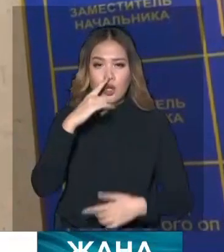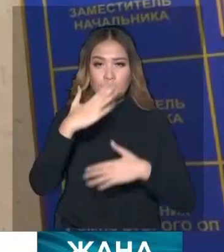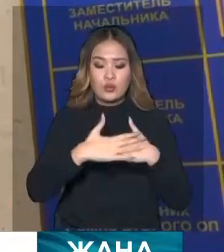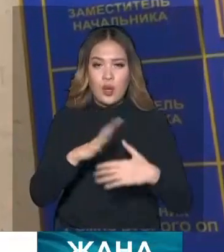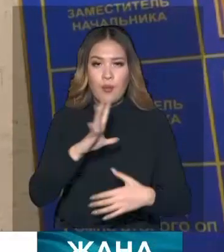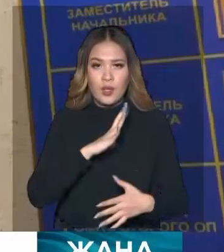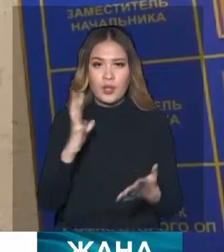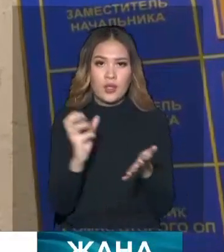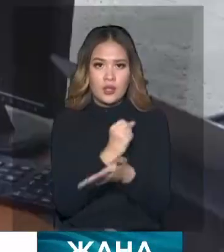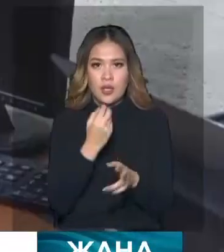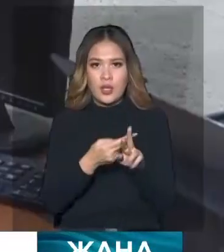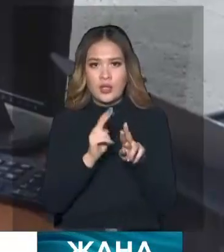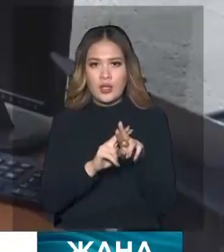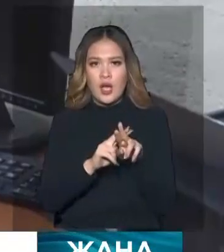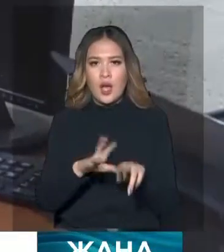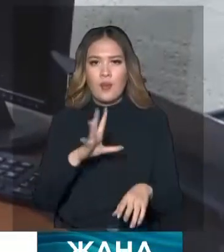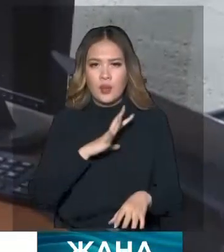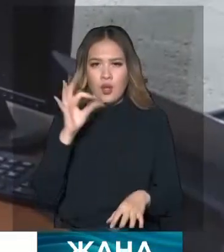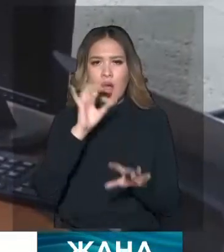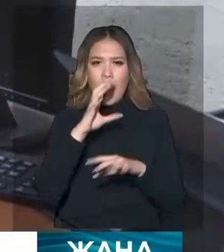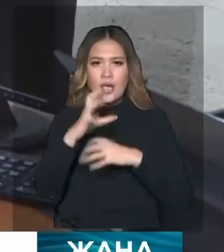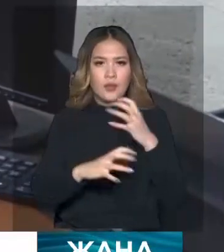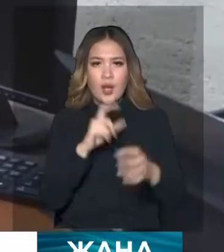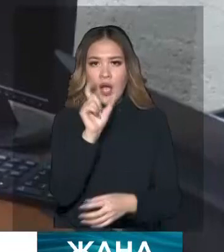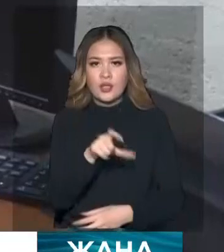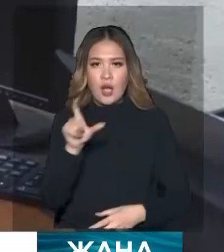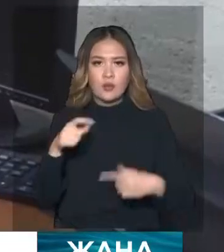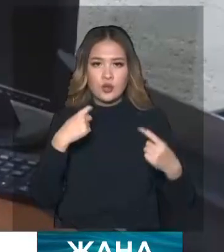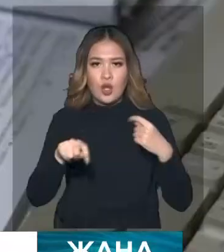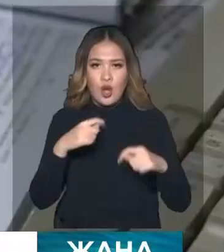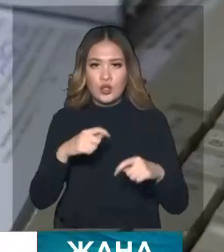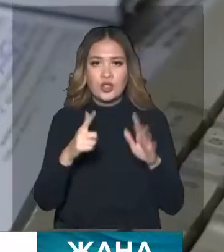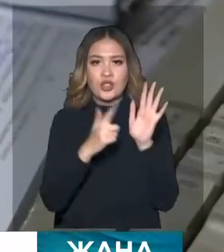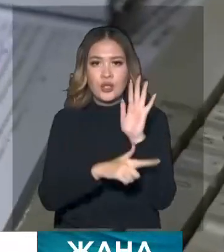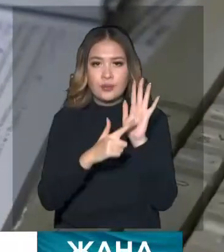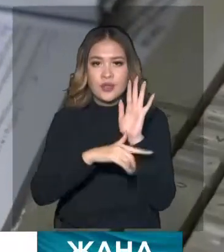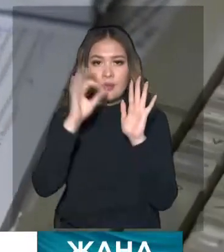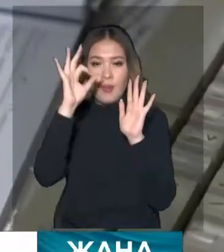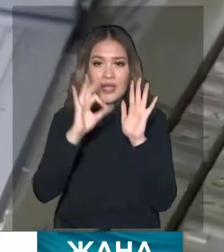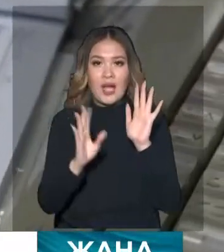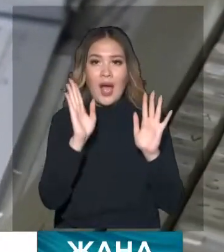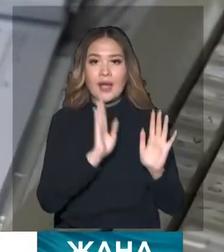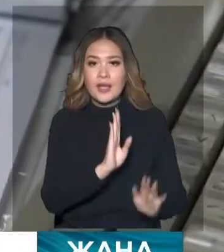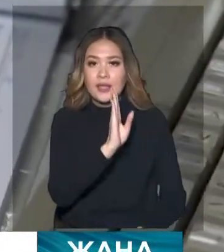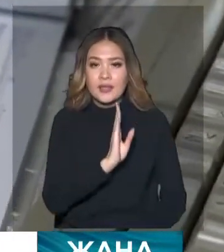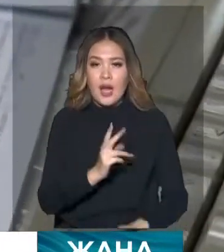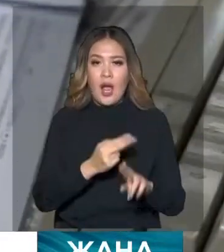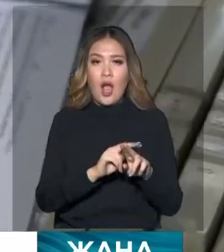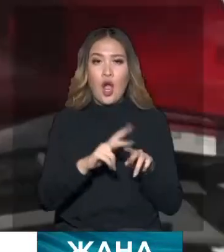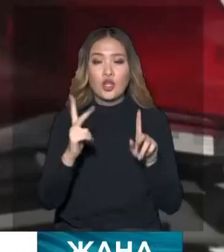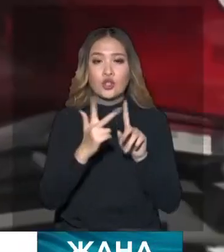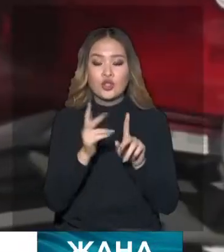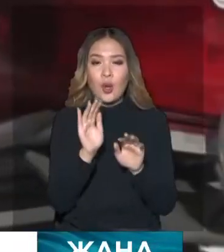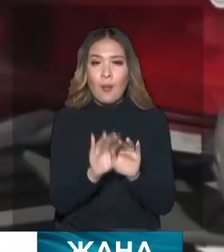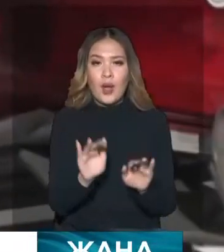анықталған. Біріккен ұлттар ұйымының мәліметі бойынша әлемдегі адам саудасы құрбандарының 70% әйелдер, ал әрбір